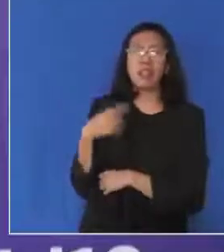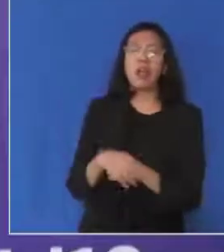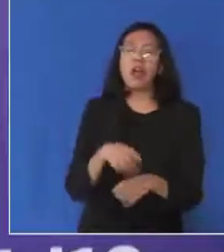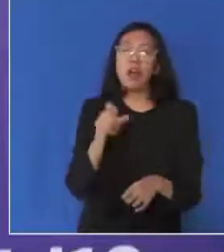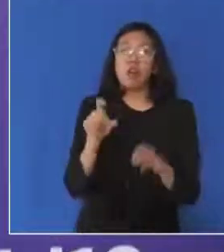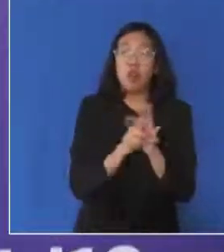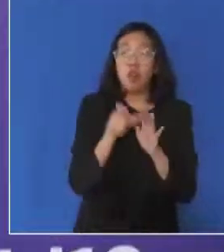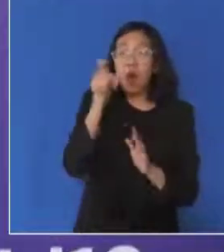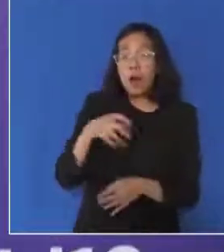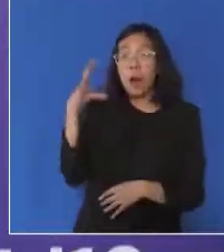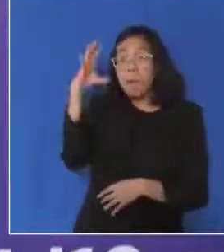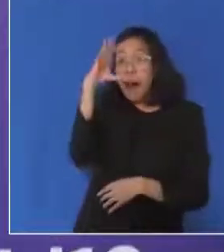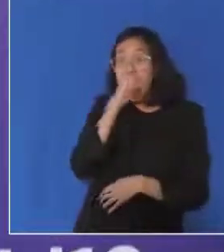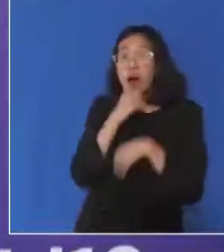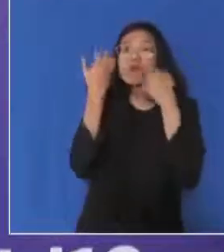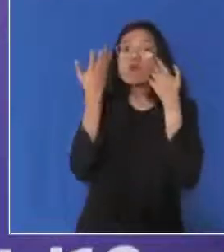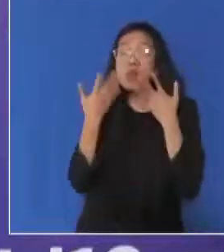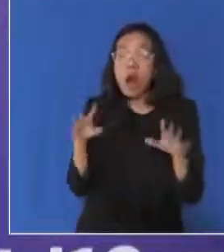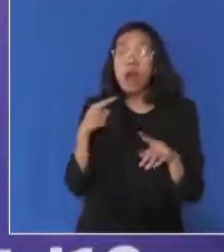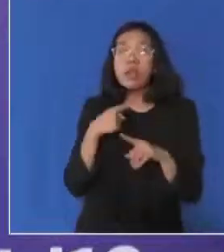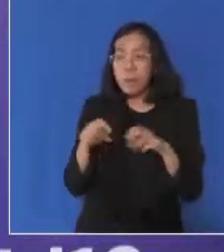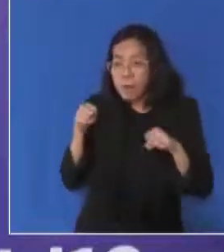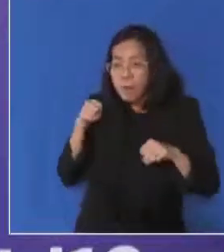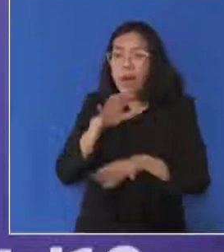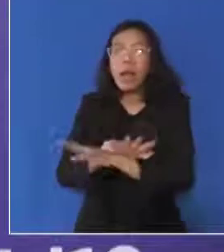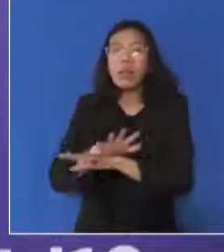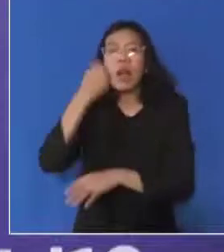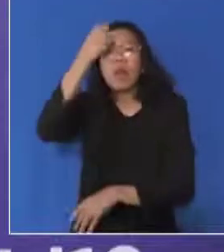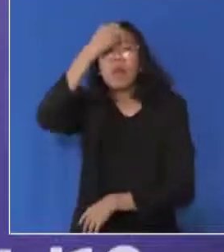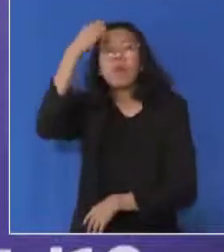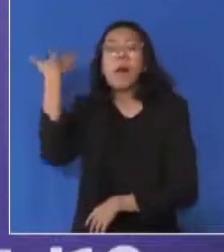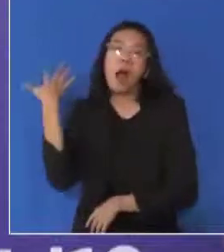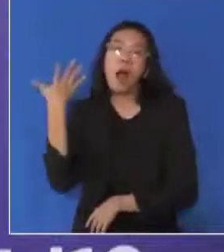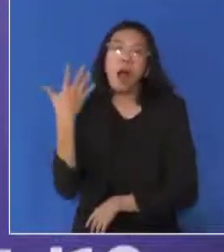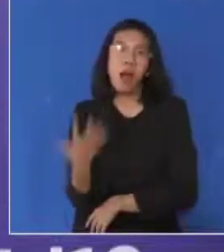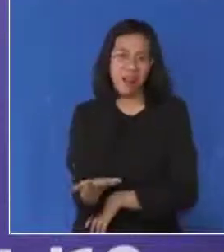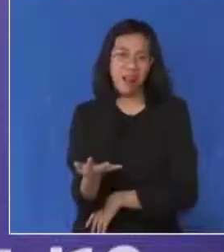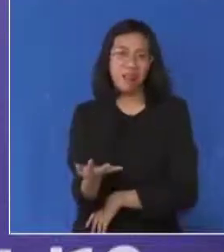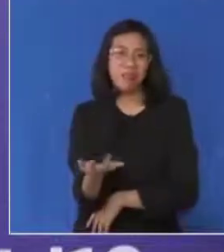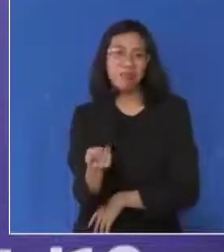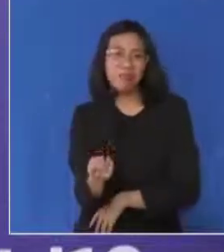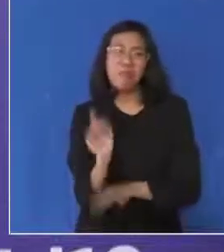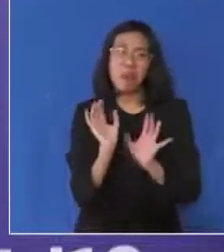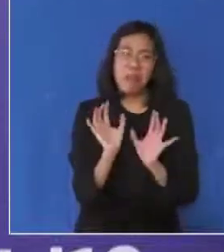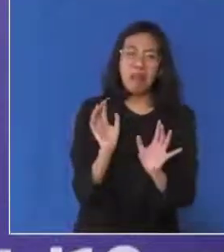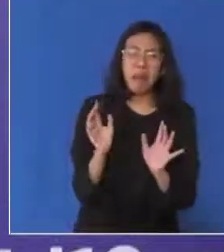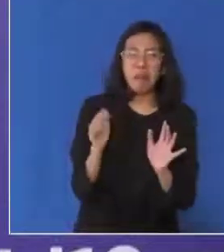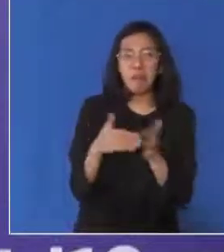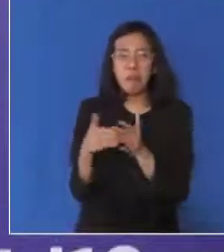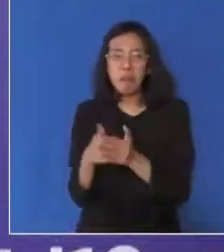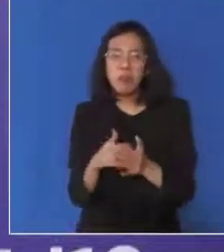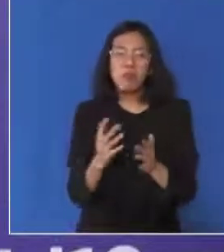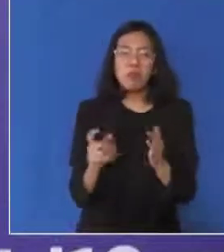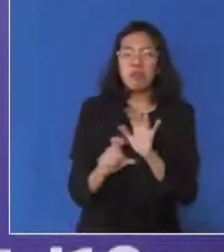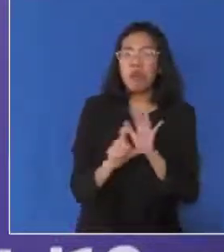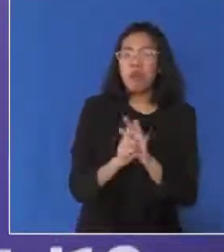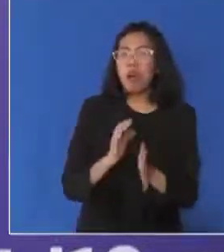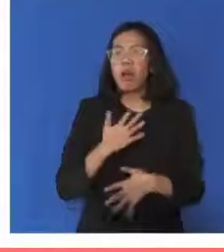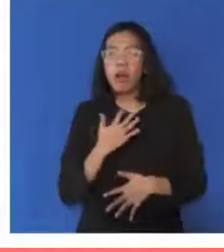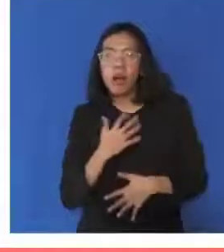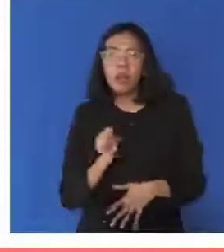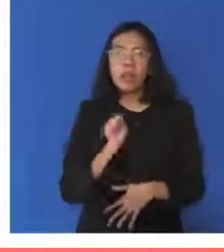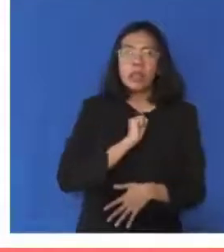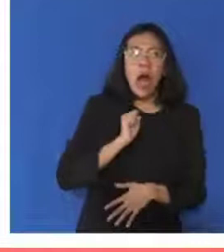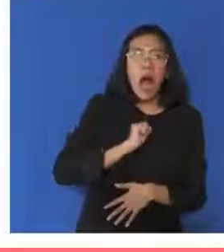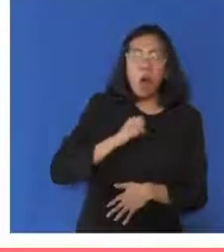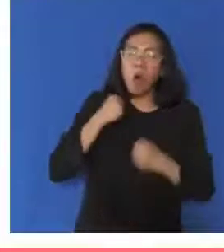melakukan karena banyak hal yang menyebabkannya kadang-kadang lupa kadang-kadang tadi faktor tadi kuatir takut ya kan